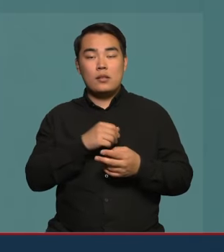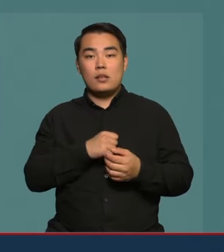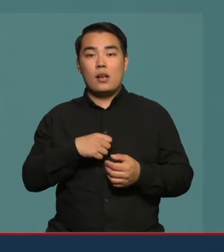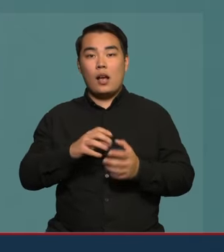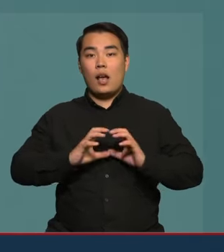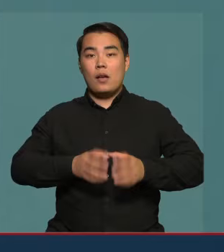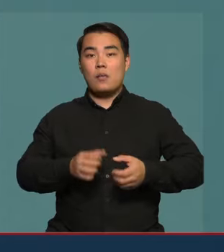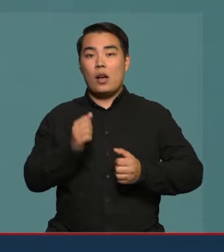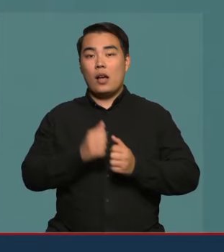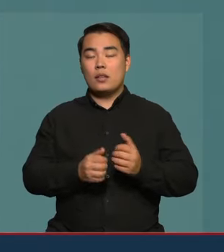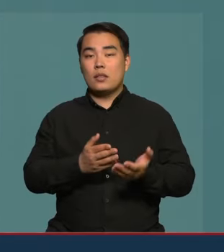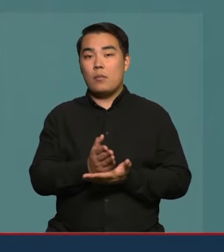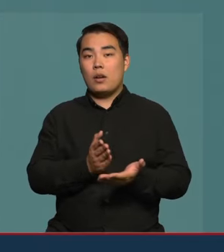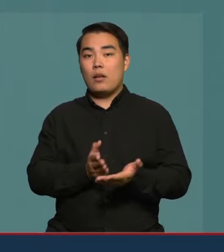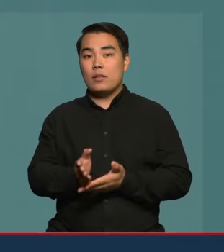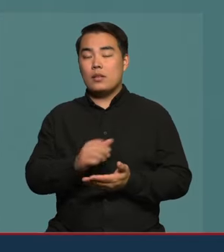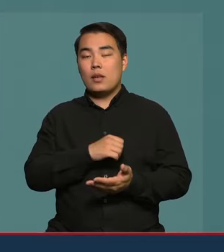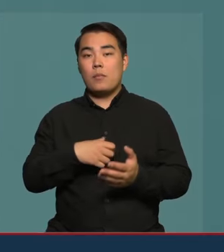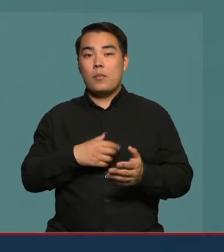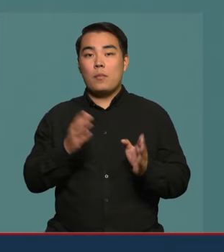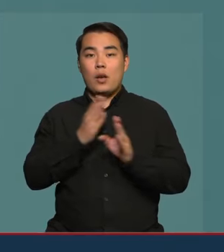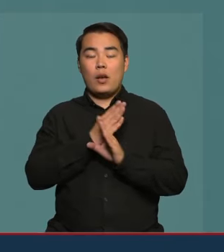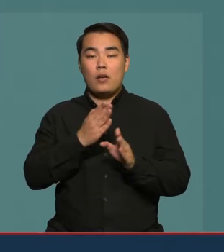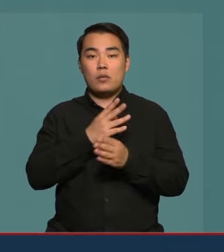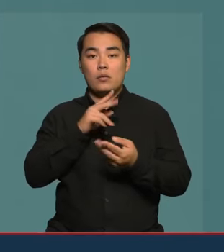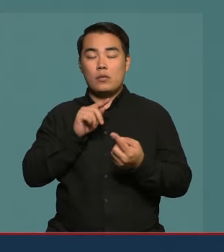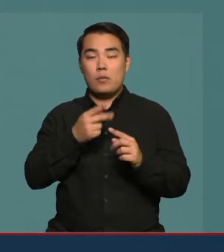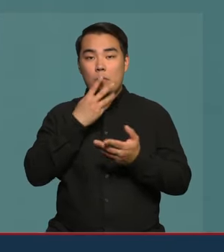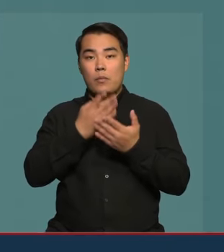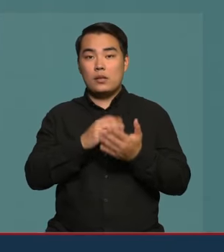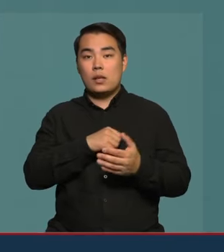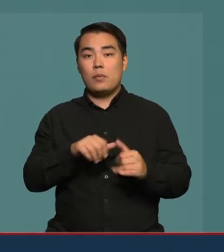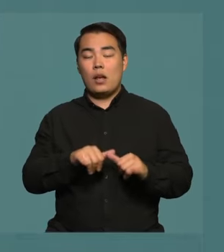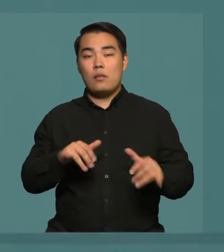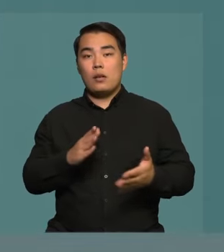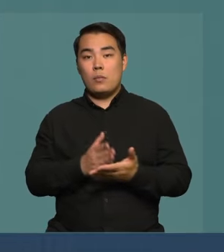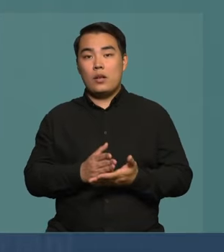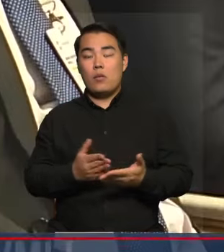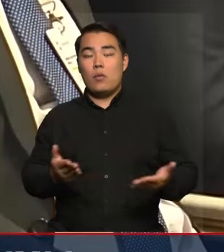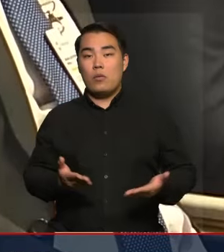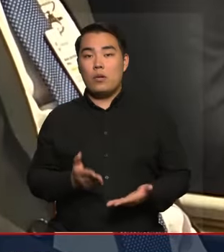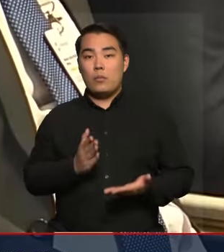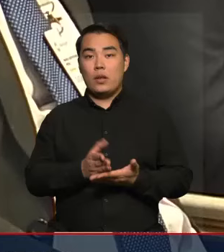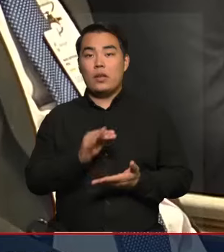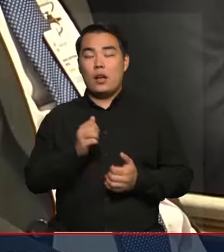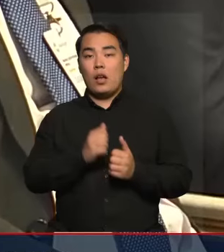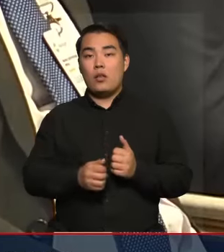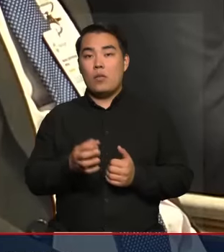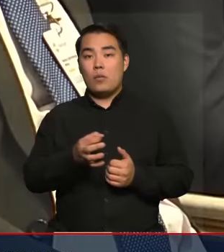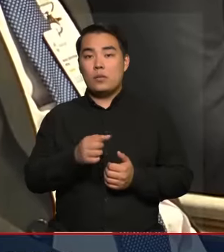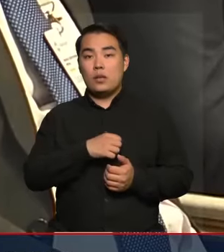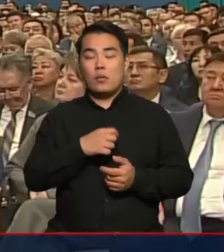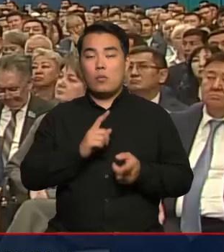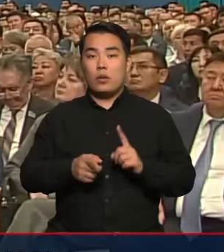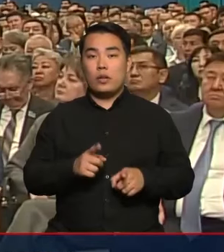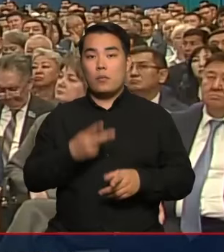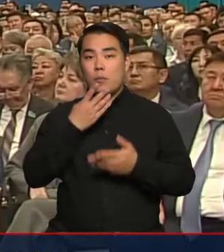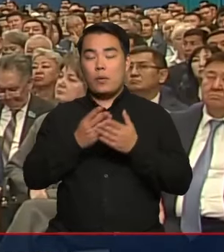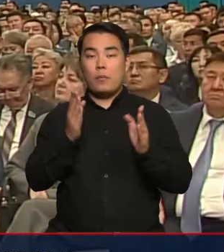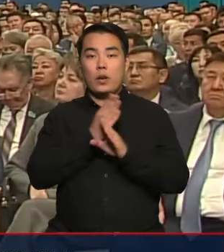табысты демократиялық қоғам айналасына бей-жай қарамайтын азаматтардың арқасында ғана дамиды. Өміршең болады. Әр азаматтың әл-ауқаты мен отанымыздың тағдыры